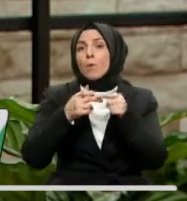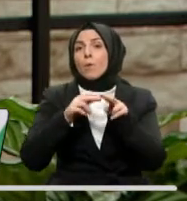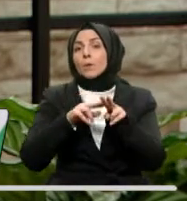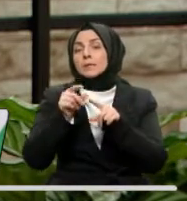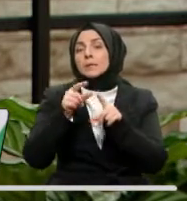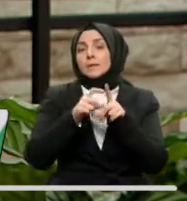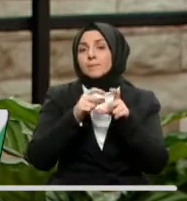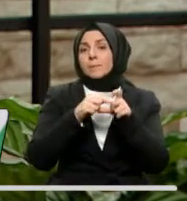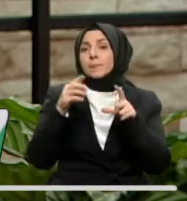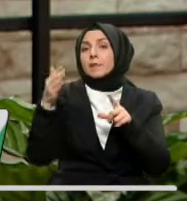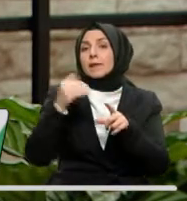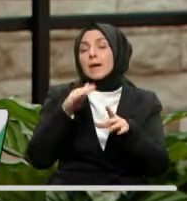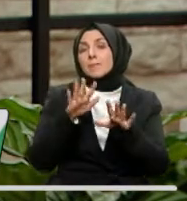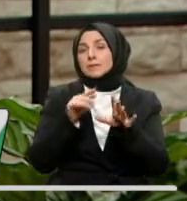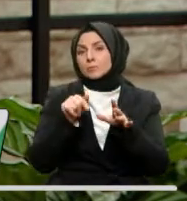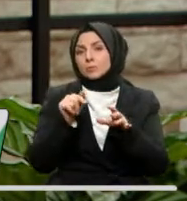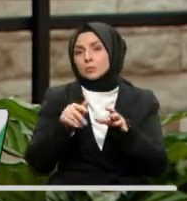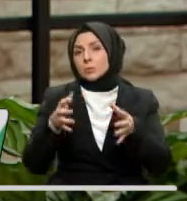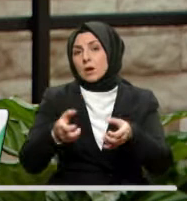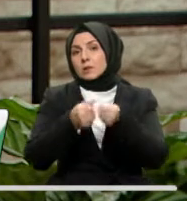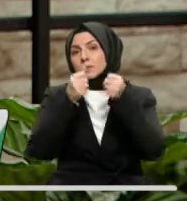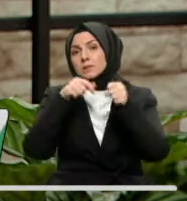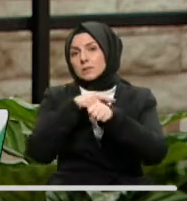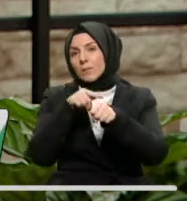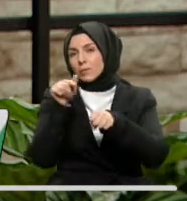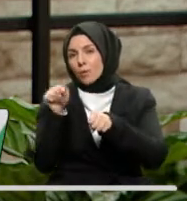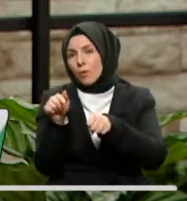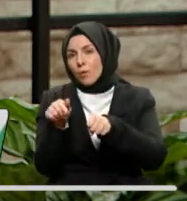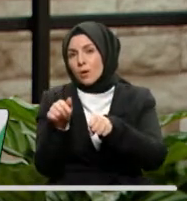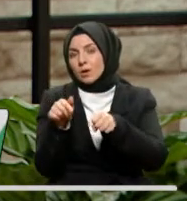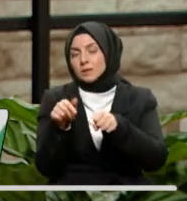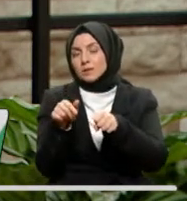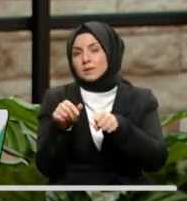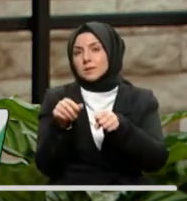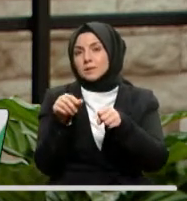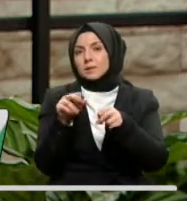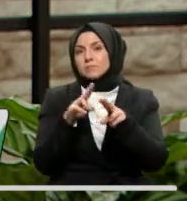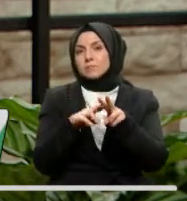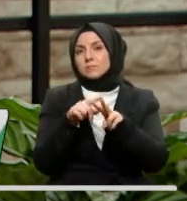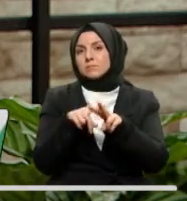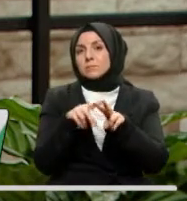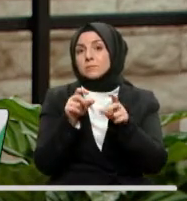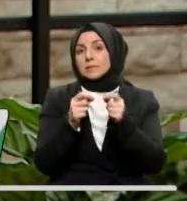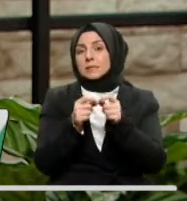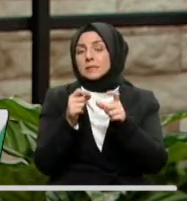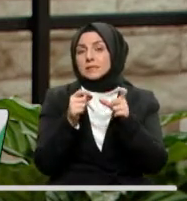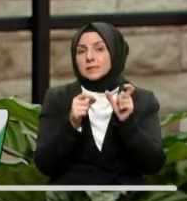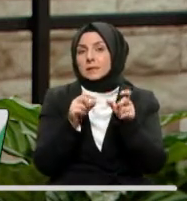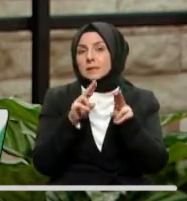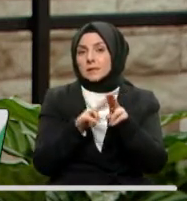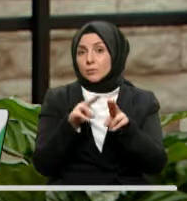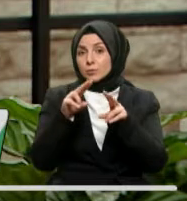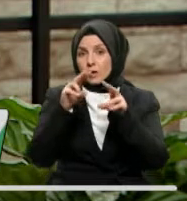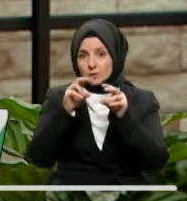kaldırdığınız zaman o kabukları hepsi düşecek o evde bu hale gelecek Orkidenin alacağız bak ona şey değil